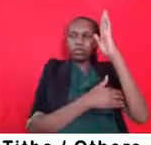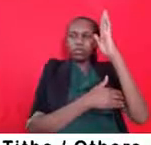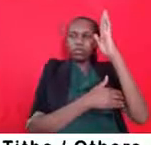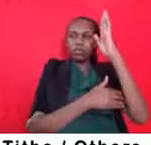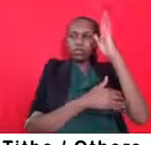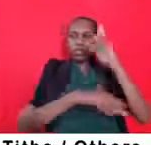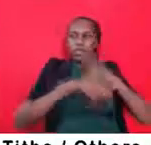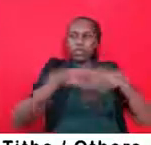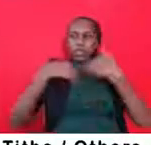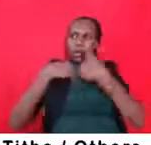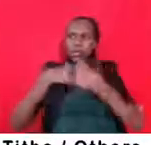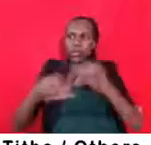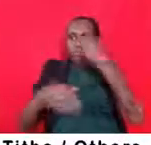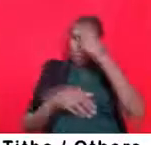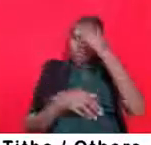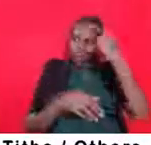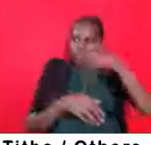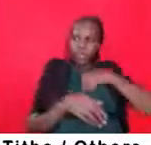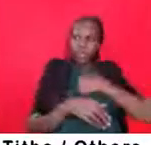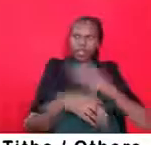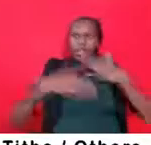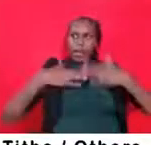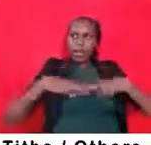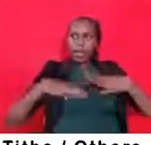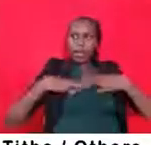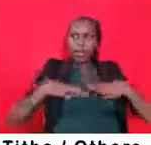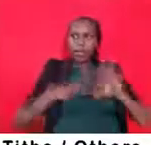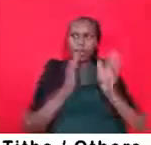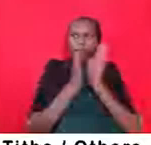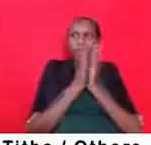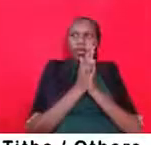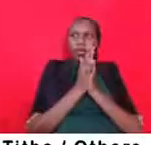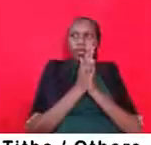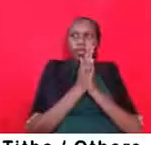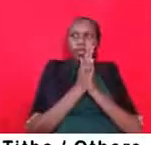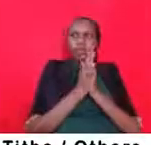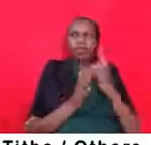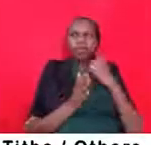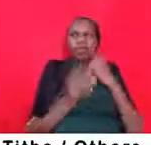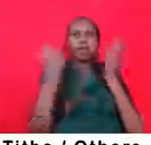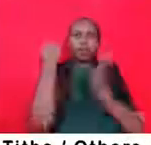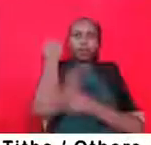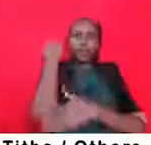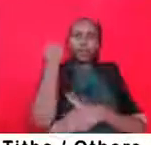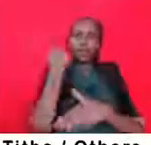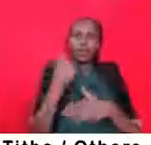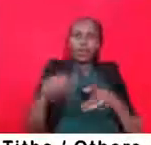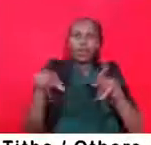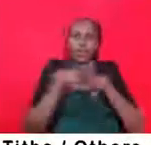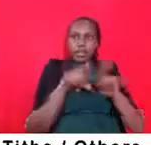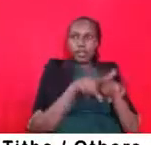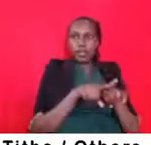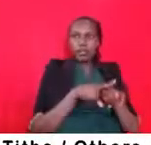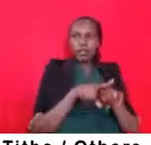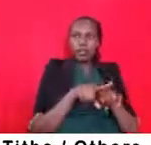nilipotea kwa sababu mimi ni mtu mwenye midomo michafu, nami